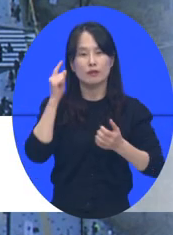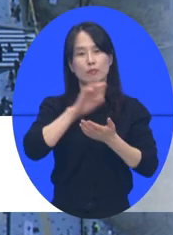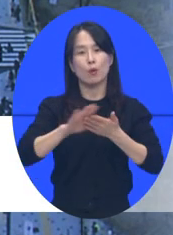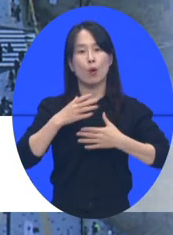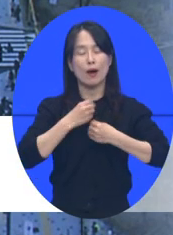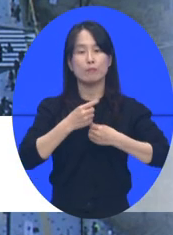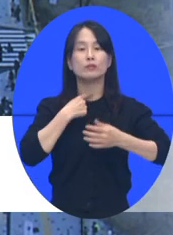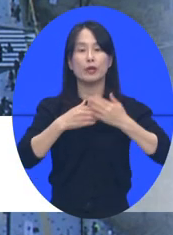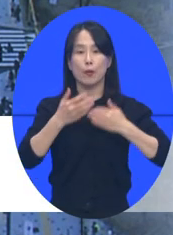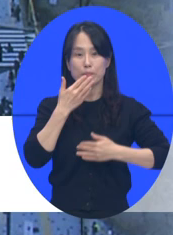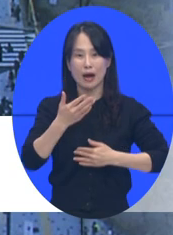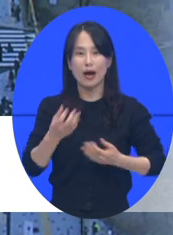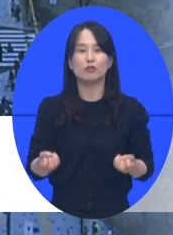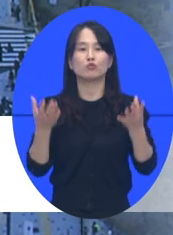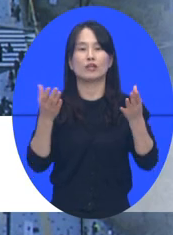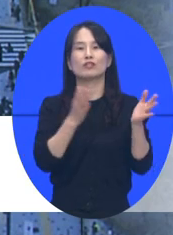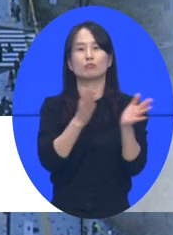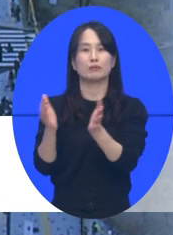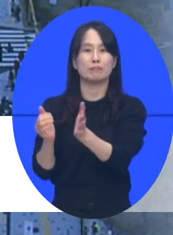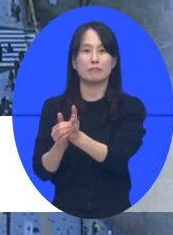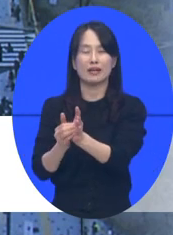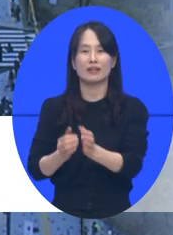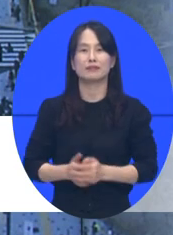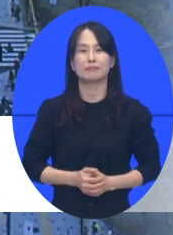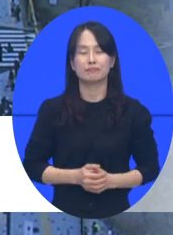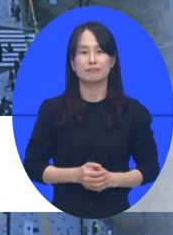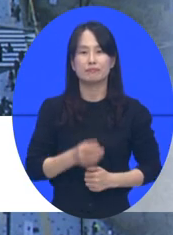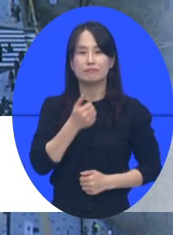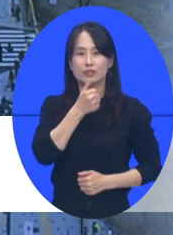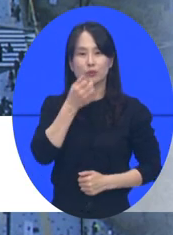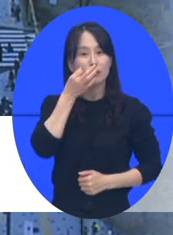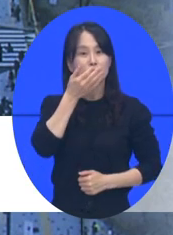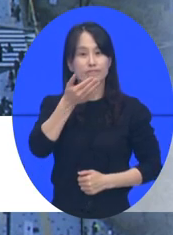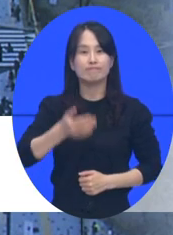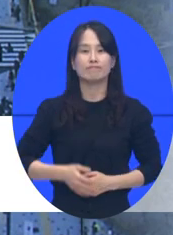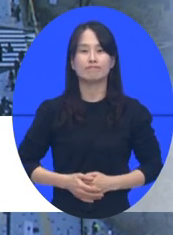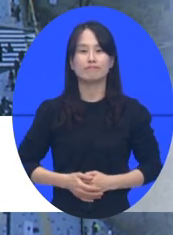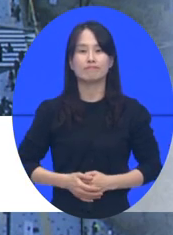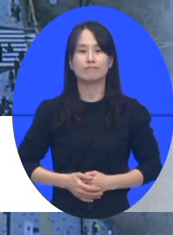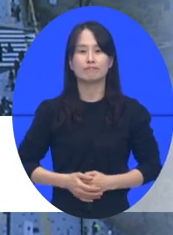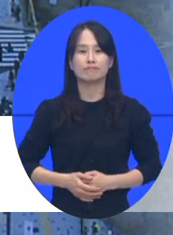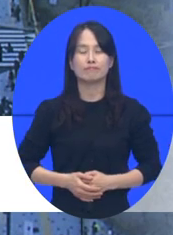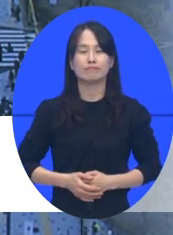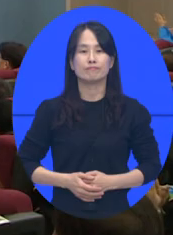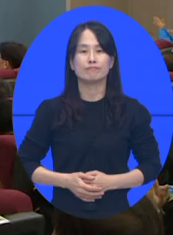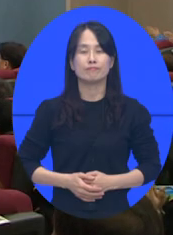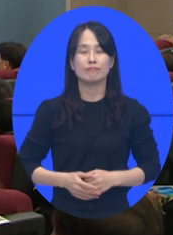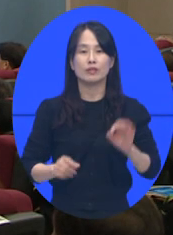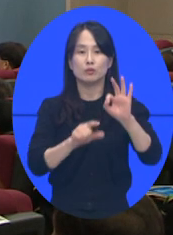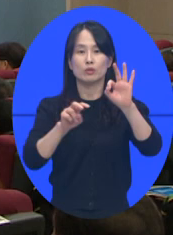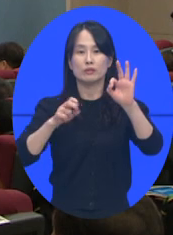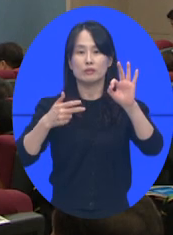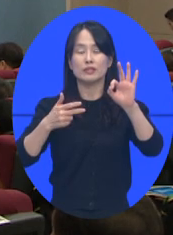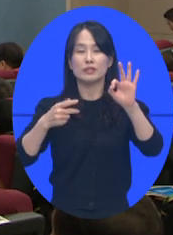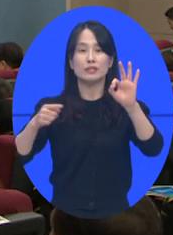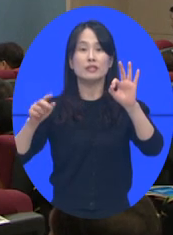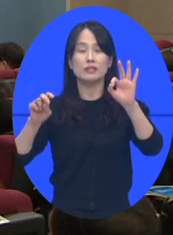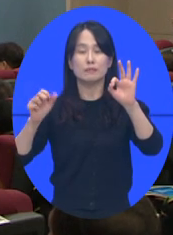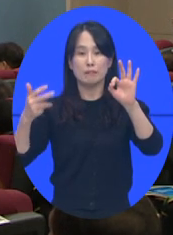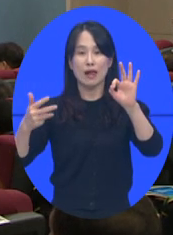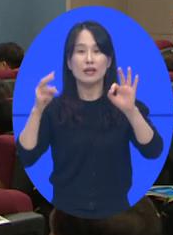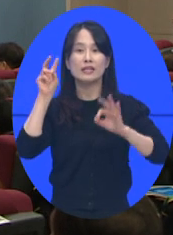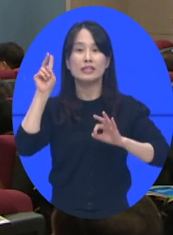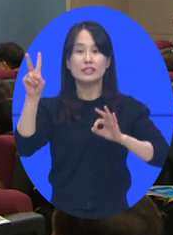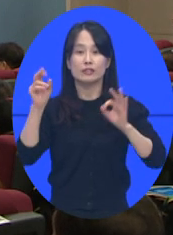생생하게 평화와 안보를 체험할 수 있는 축제의 장을 마련했습니다 서문영 기자입니다 경기도가 10월